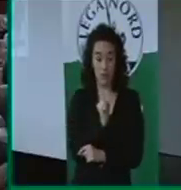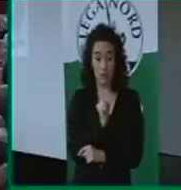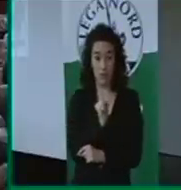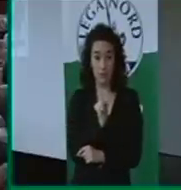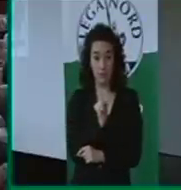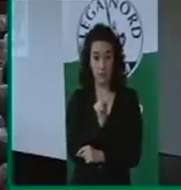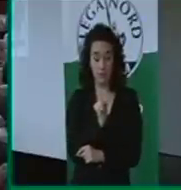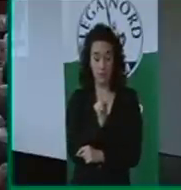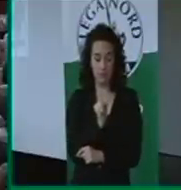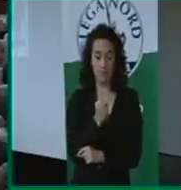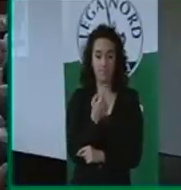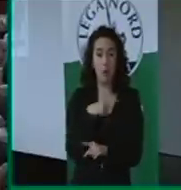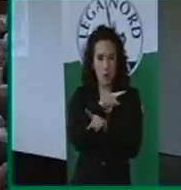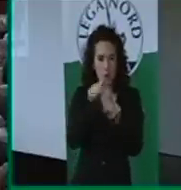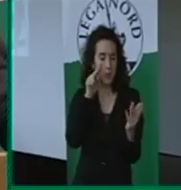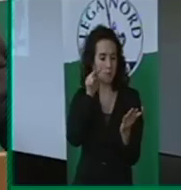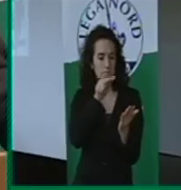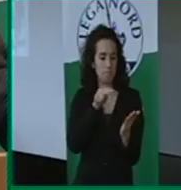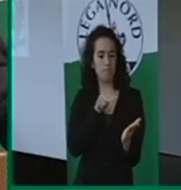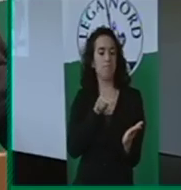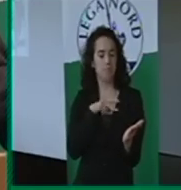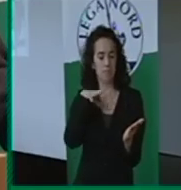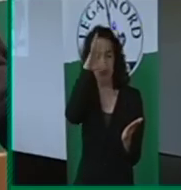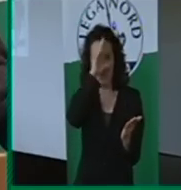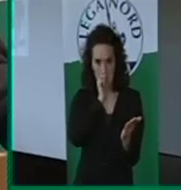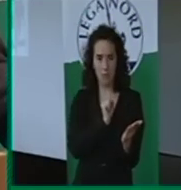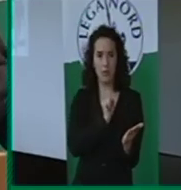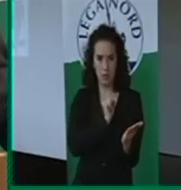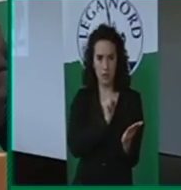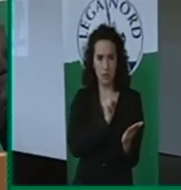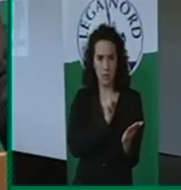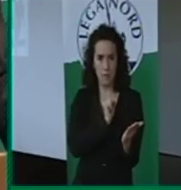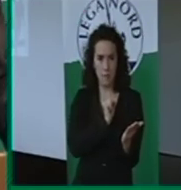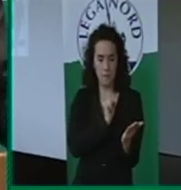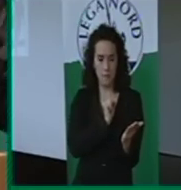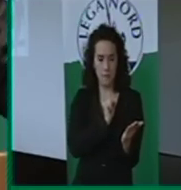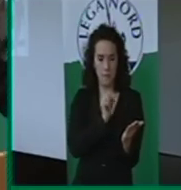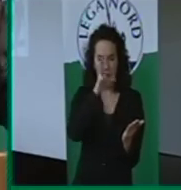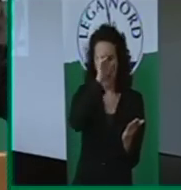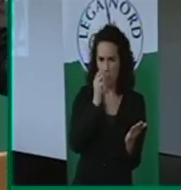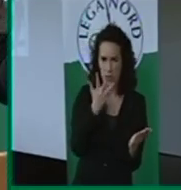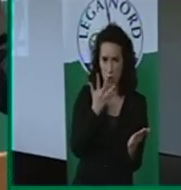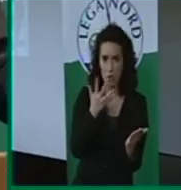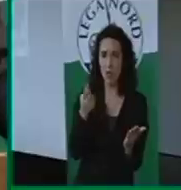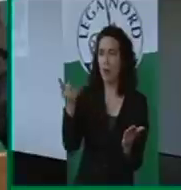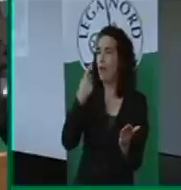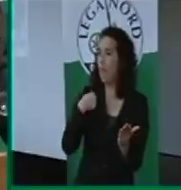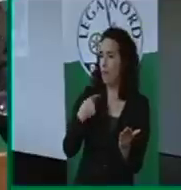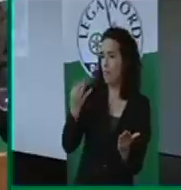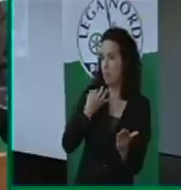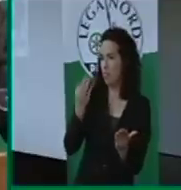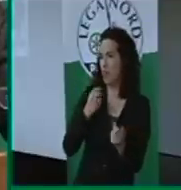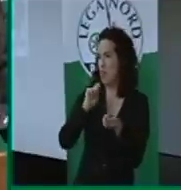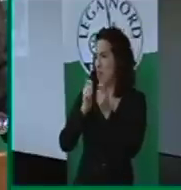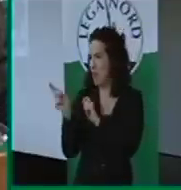cerchiamo di capire capirete anche leggendo perché tutto quello che vi dicono che è irreversibile non si può le cariole di